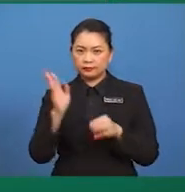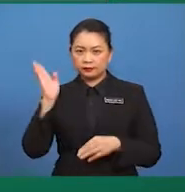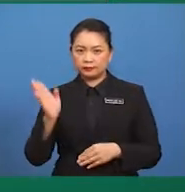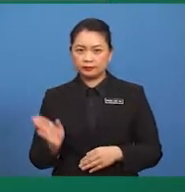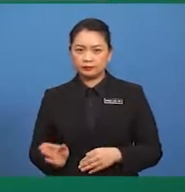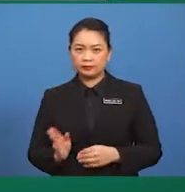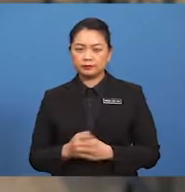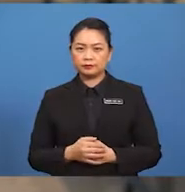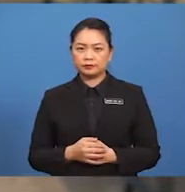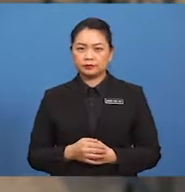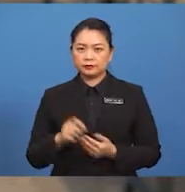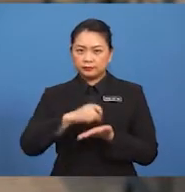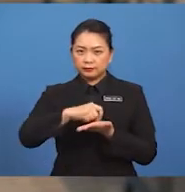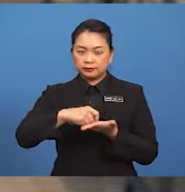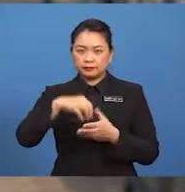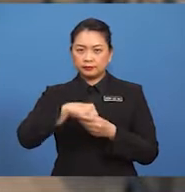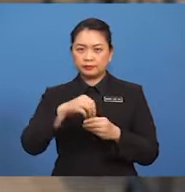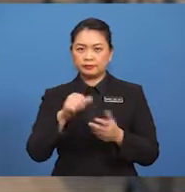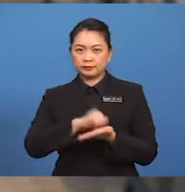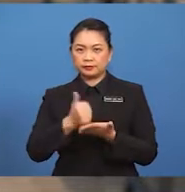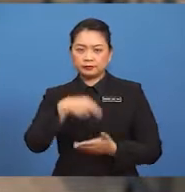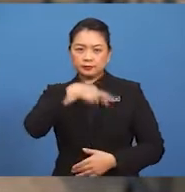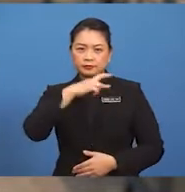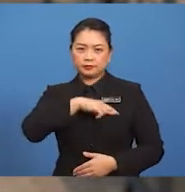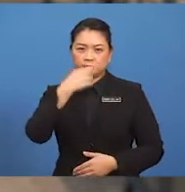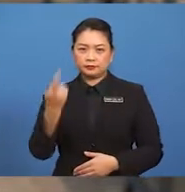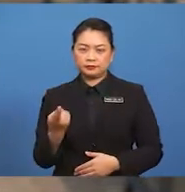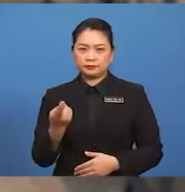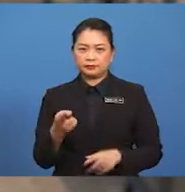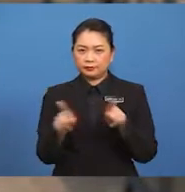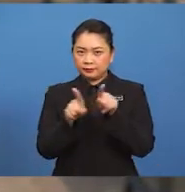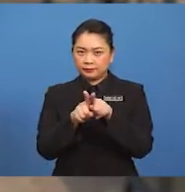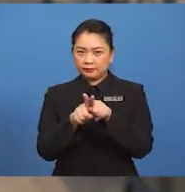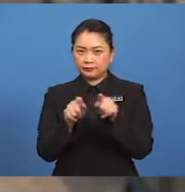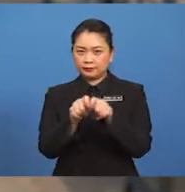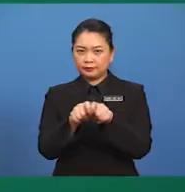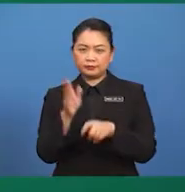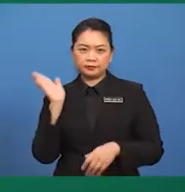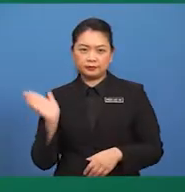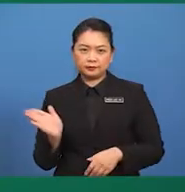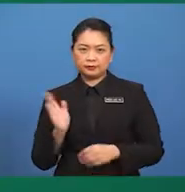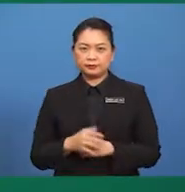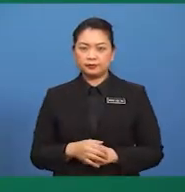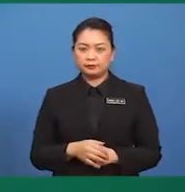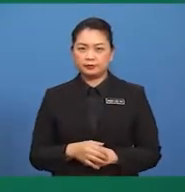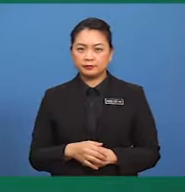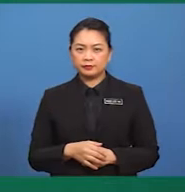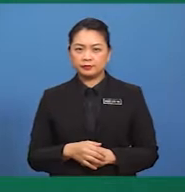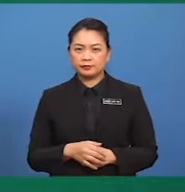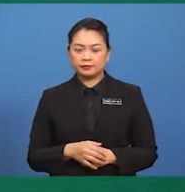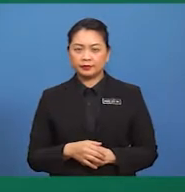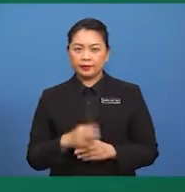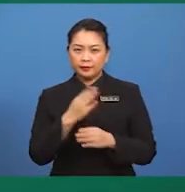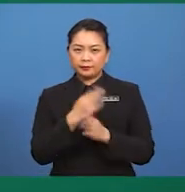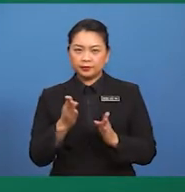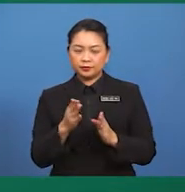RM2,500. Catatan dalam akaun untung rugi seperti yang ditunjukkan. Bentuk T akan